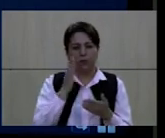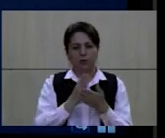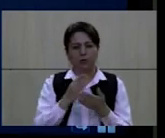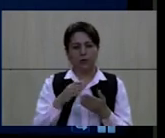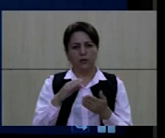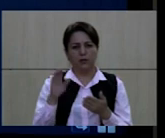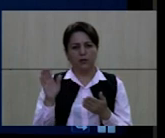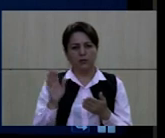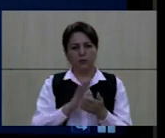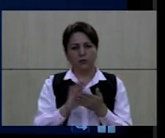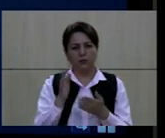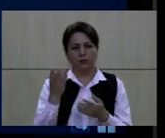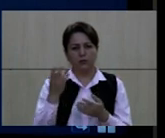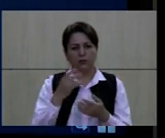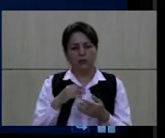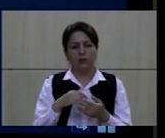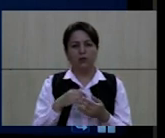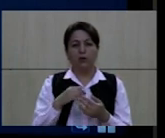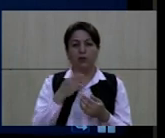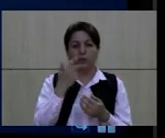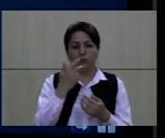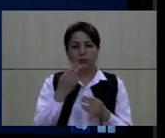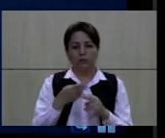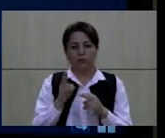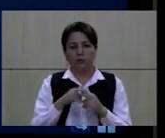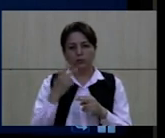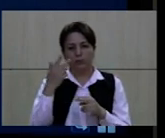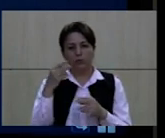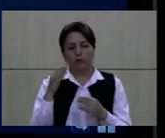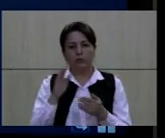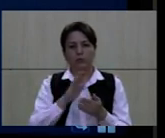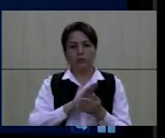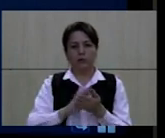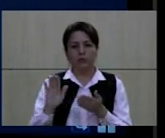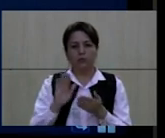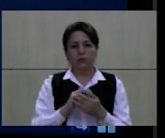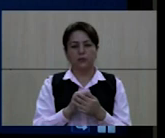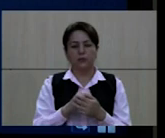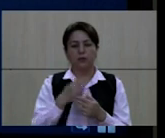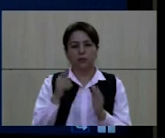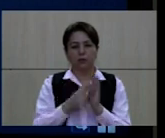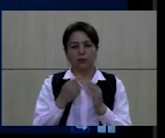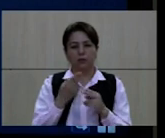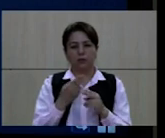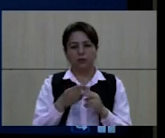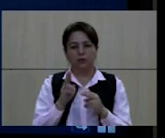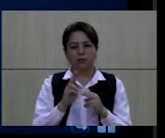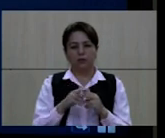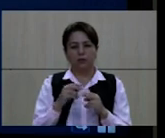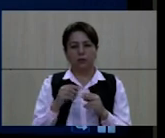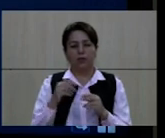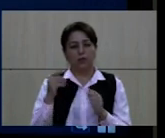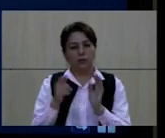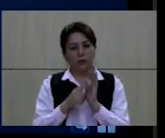o'chiramiz. Masalan, mana bu 3 uchun bu 3 ni o'chiramiz. Mana bu 7 uchun ikkinchi 7 ni